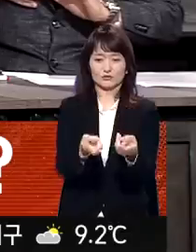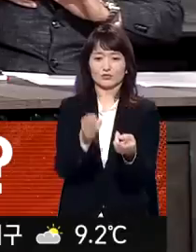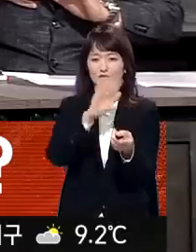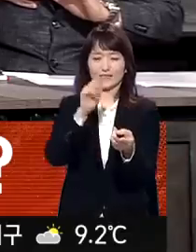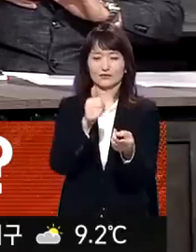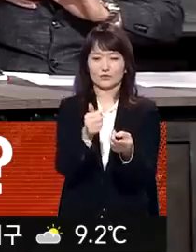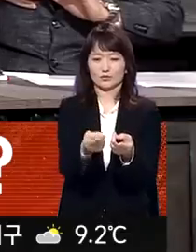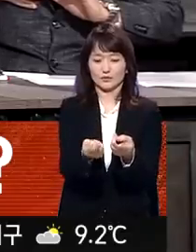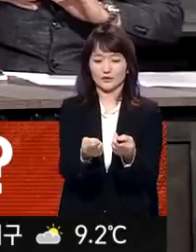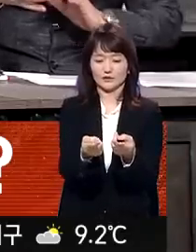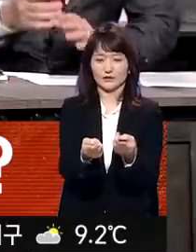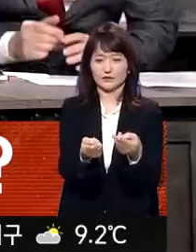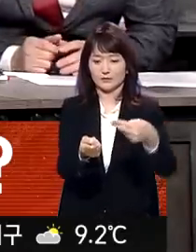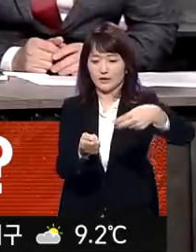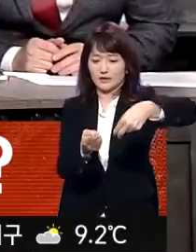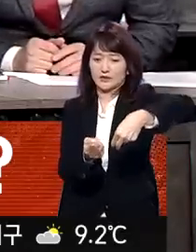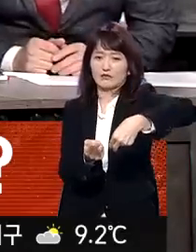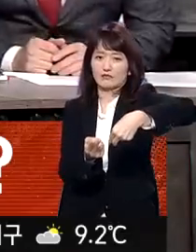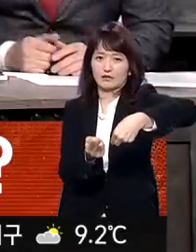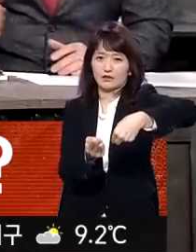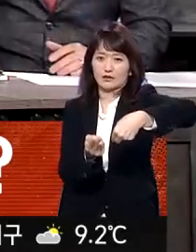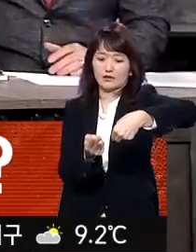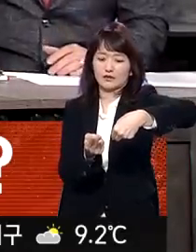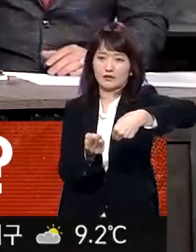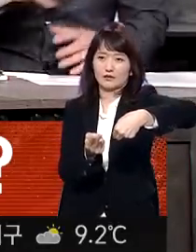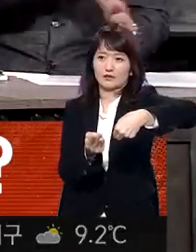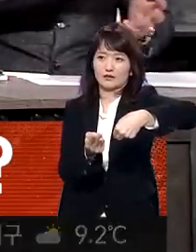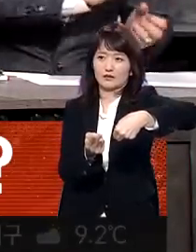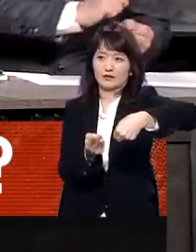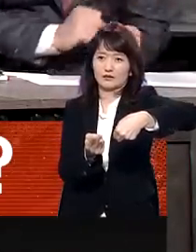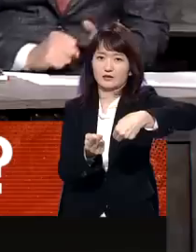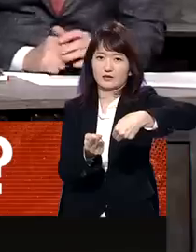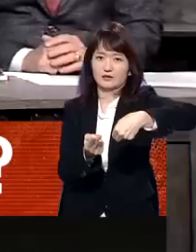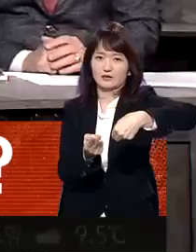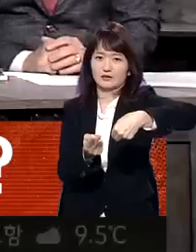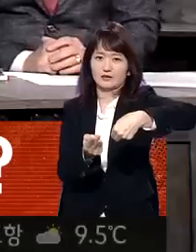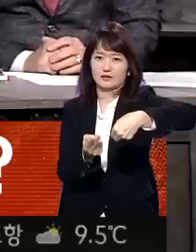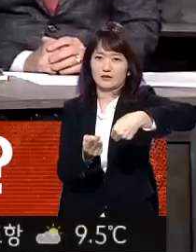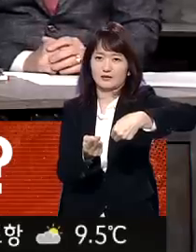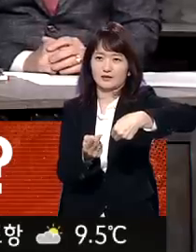이렇게, 발이 이렇게 아내 얼굴로 오도록. 그렇죠. 그러면 신랑의 발만 만지겠죠.